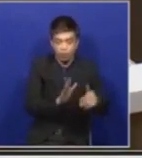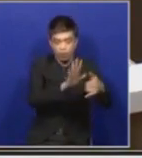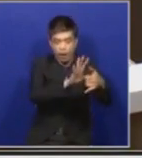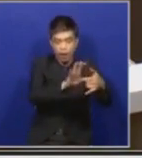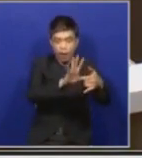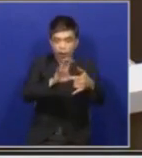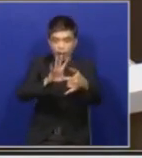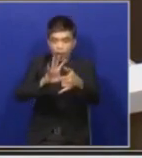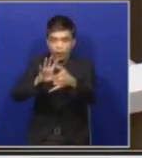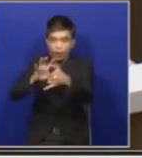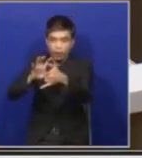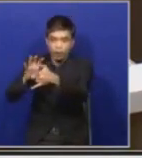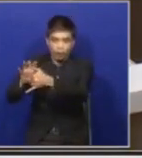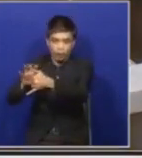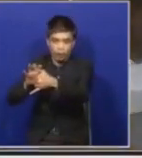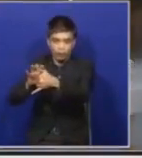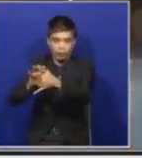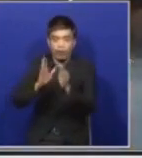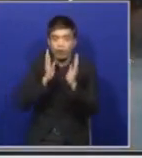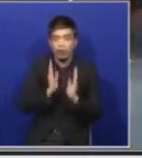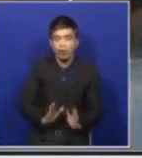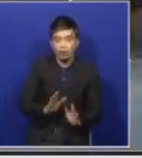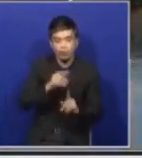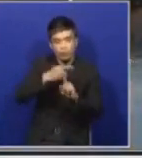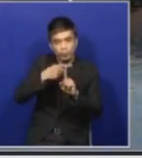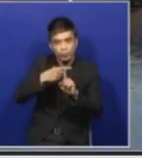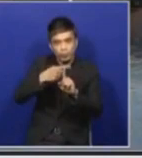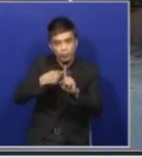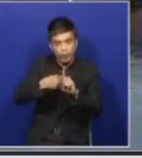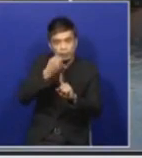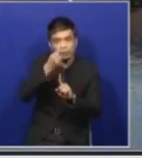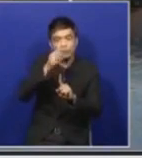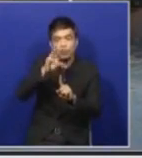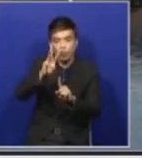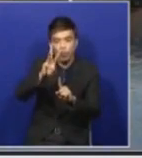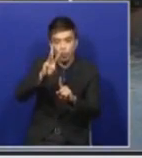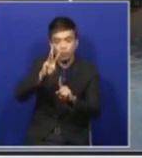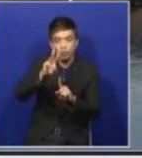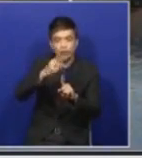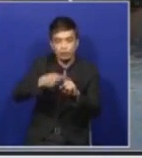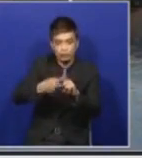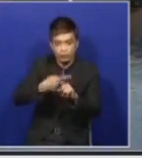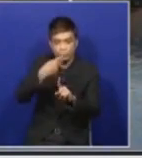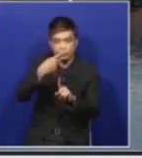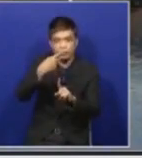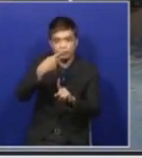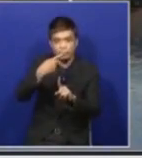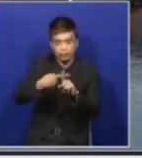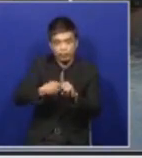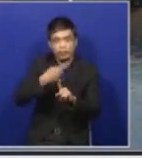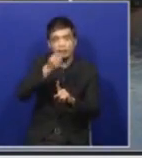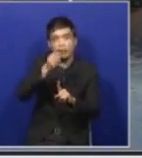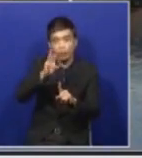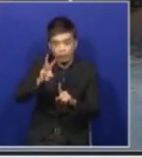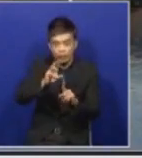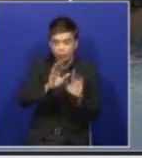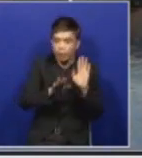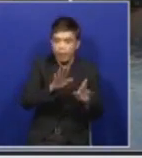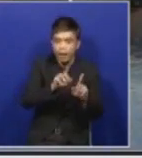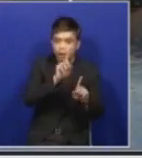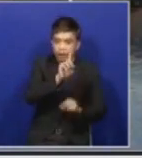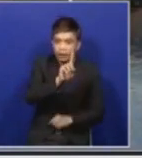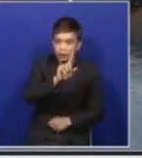จำนวน16เดือนนะครับเป็นเงินประมาณ1ล้านบาทนะครับ